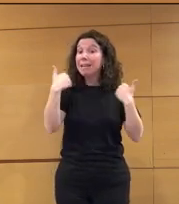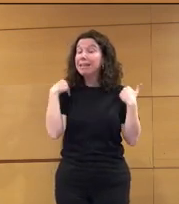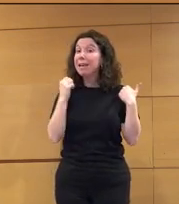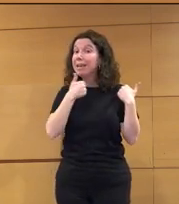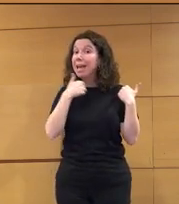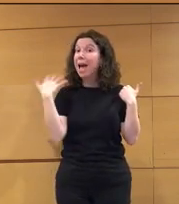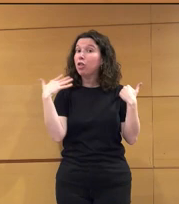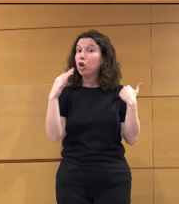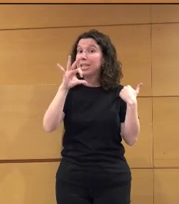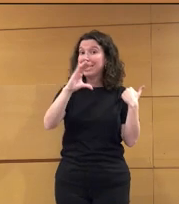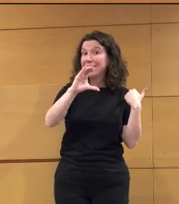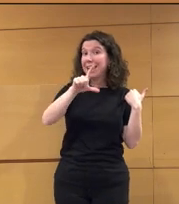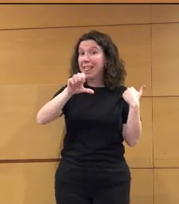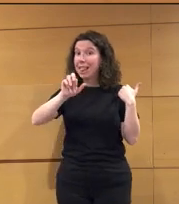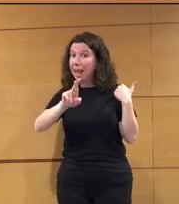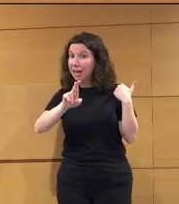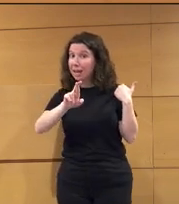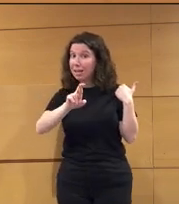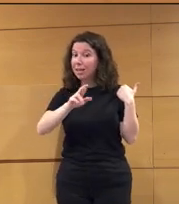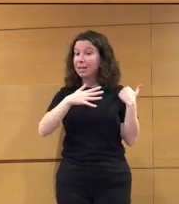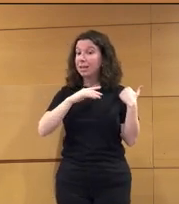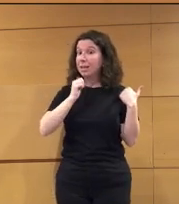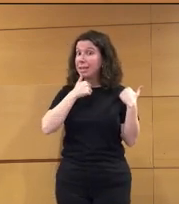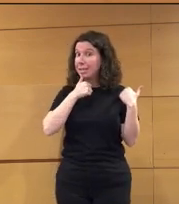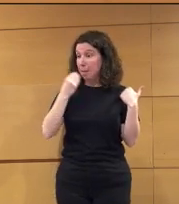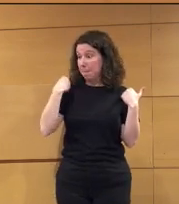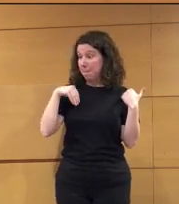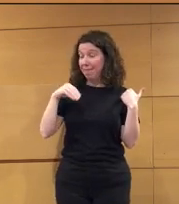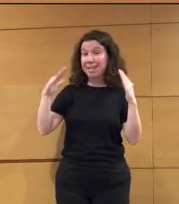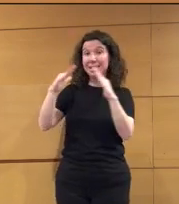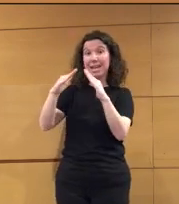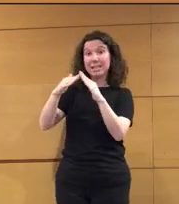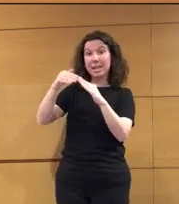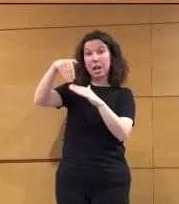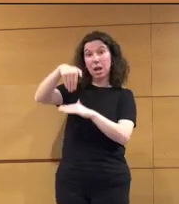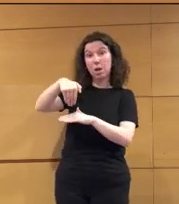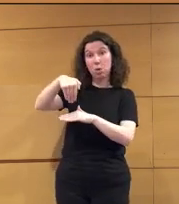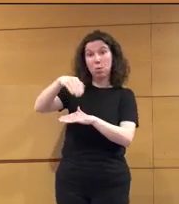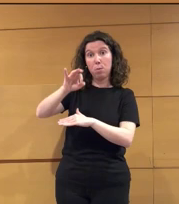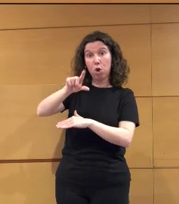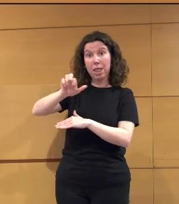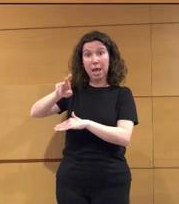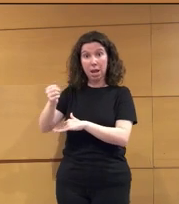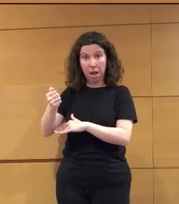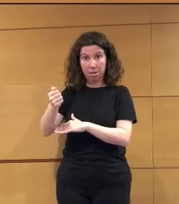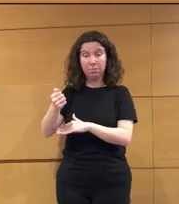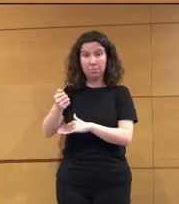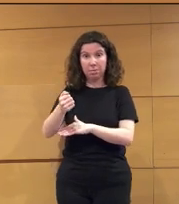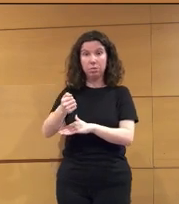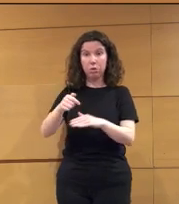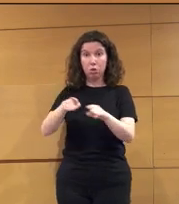que resulta que és l'arquitecte de la Casa Mollera del bloc de la Discòrdia, que